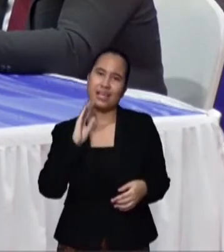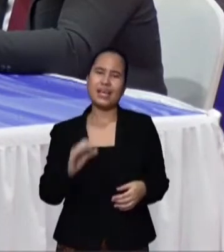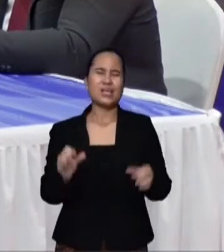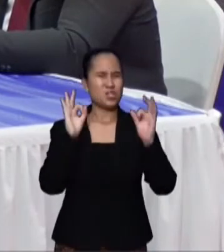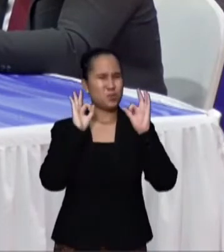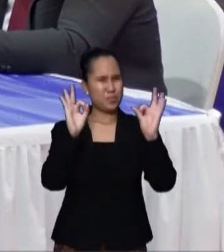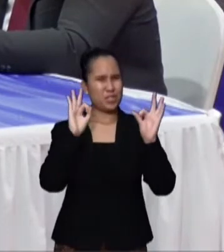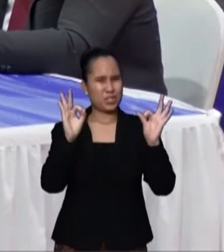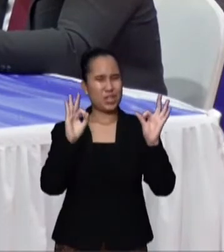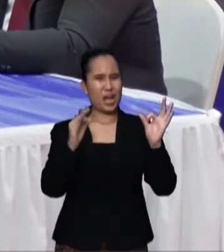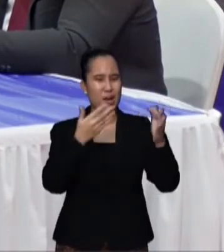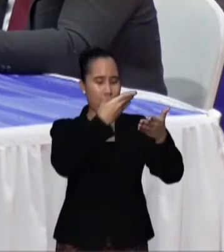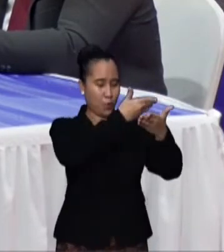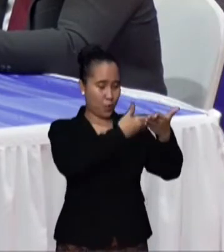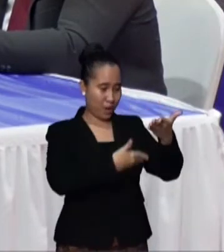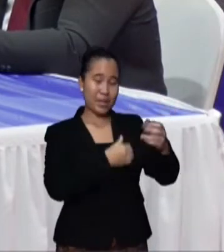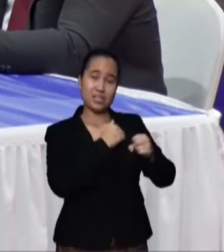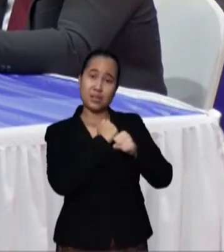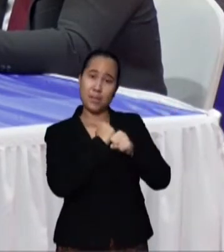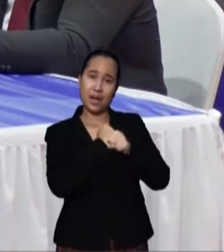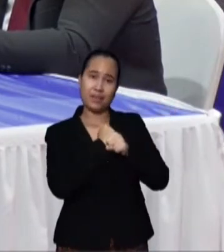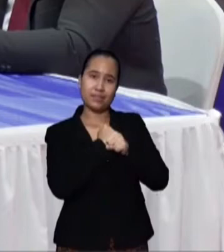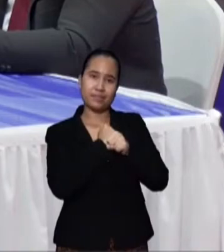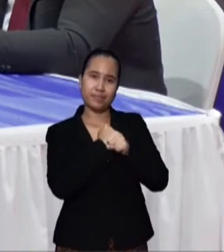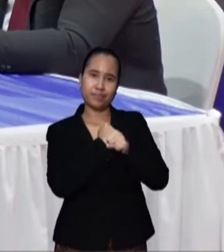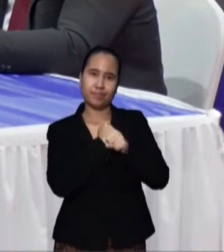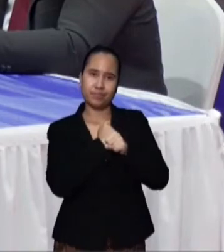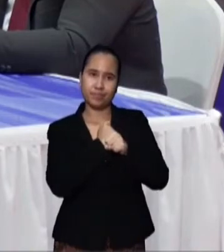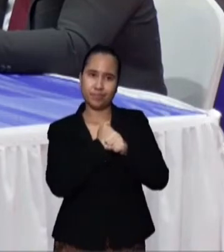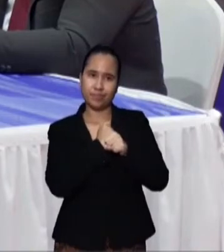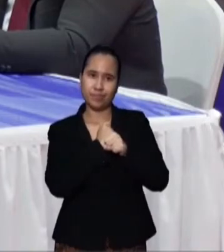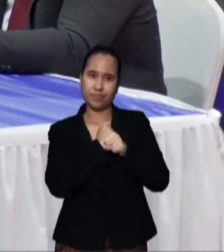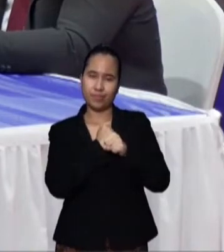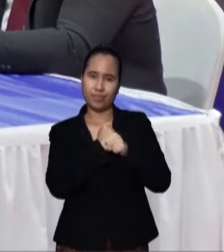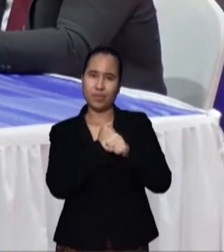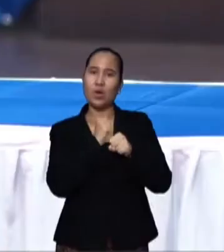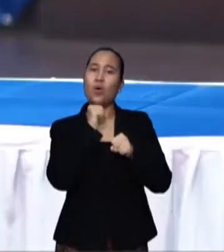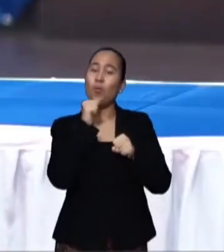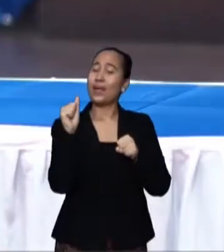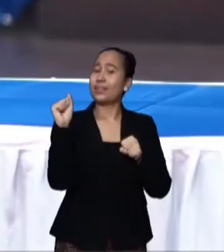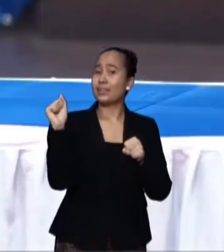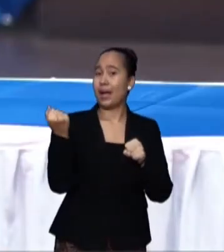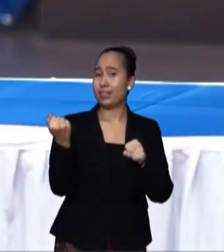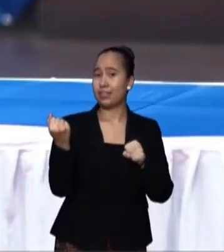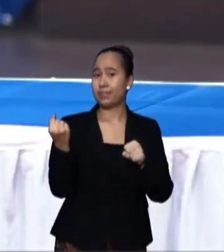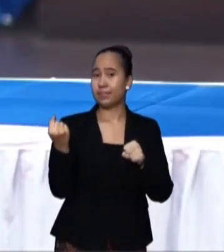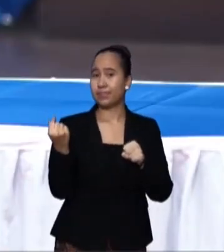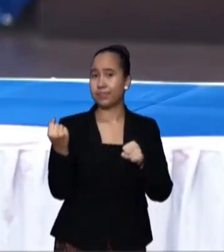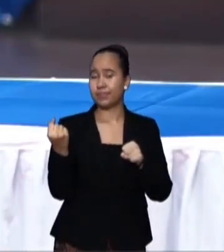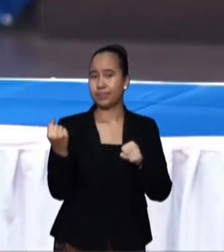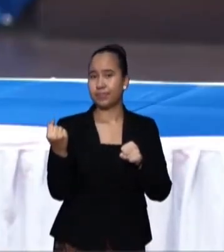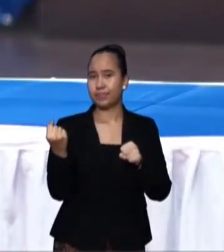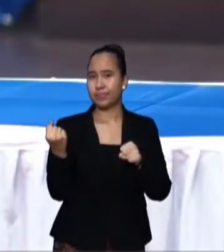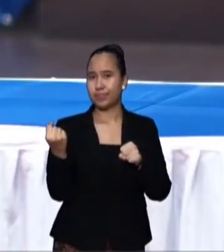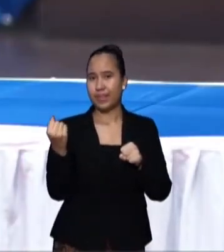betrekking tot wat is werkelijk mogelijk. We hebben rekening te houden met